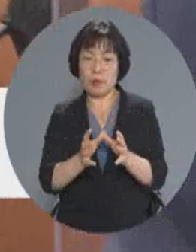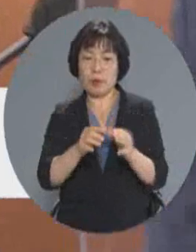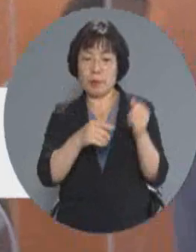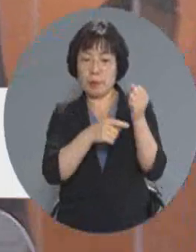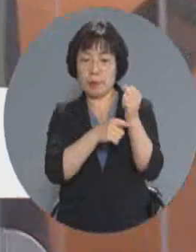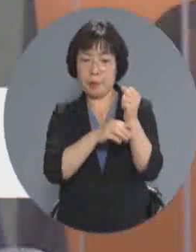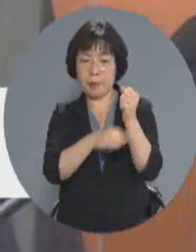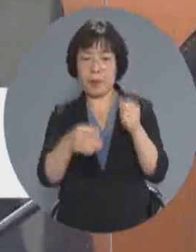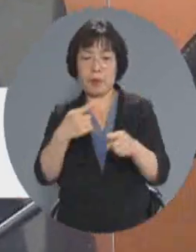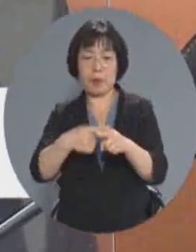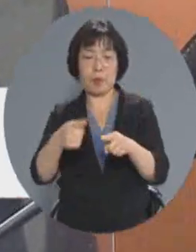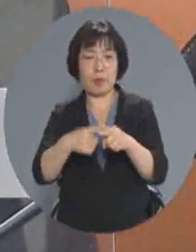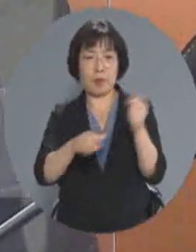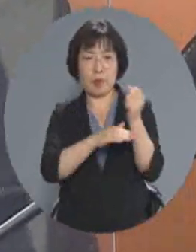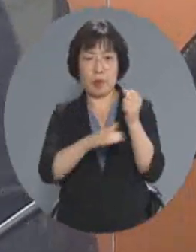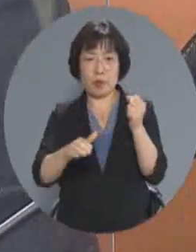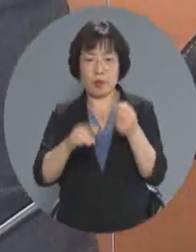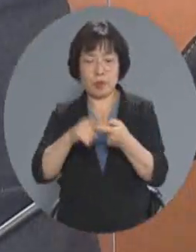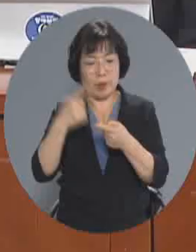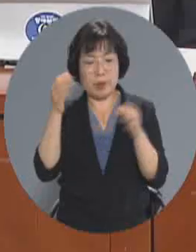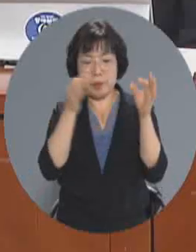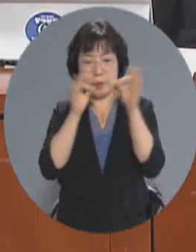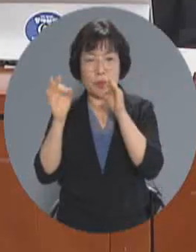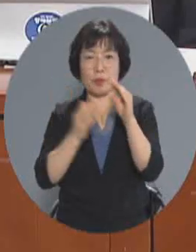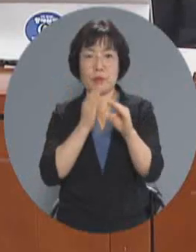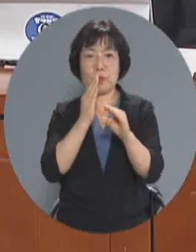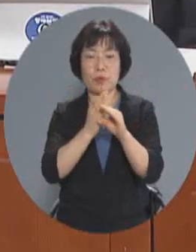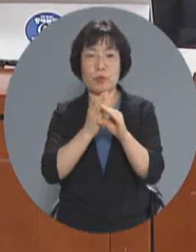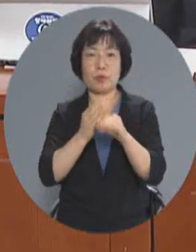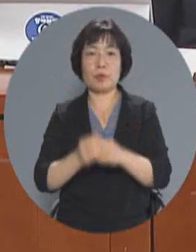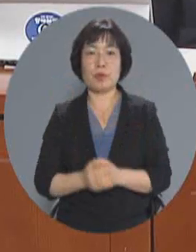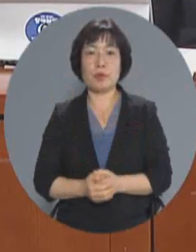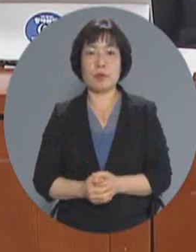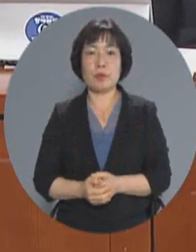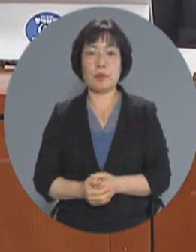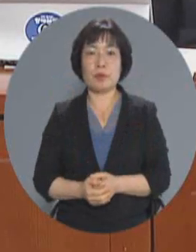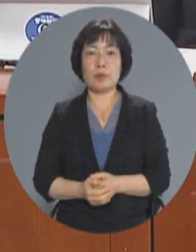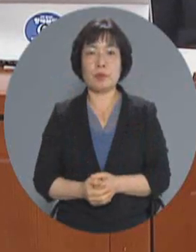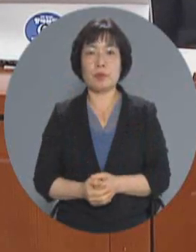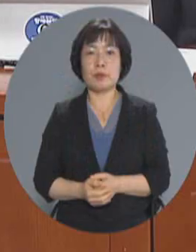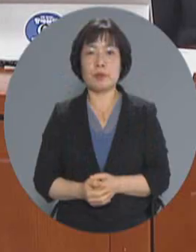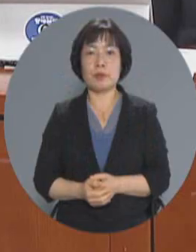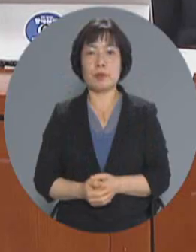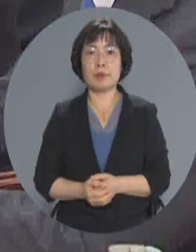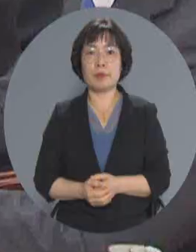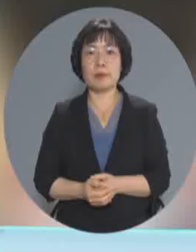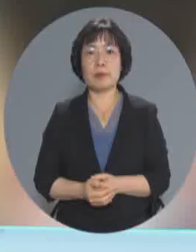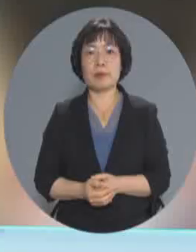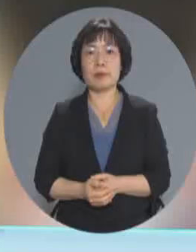기준과 반영 정도의 촉각을 곤두세우고 있는 것으로 전해지고 있습니다.